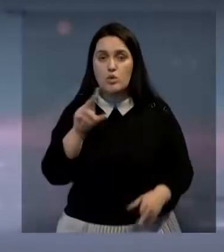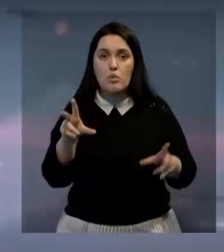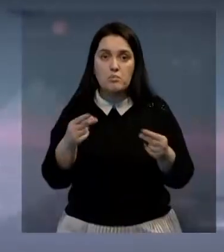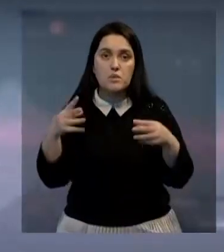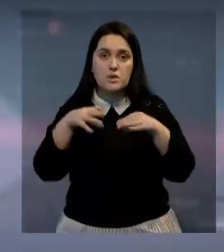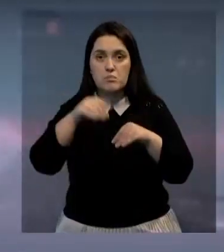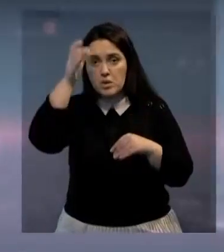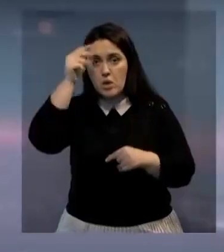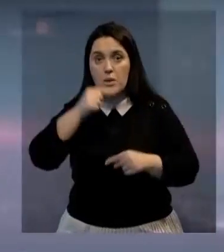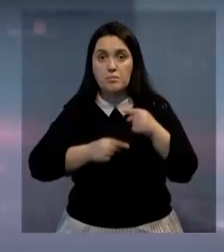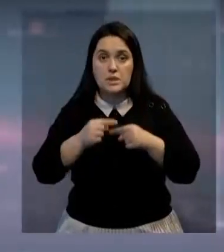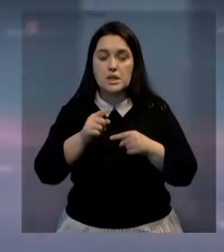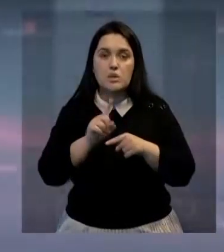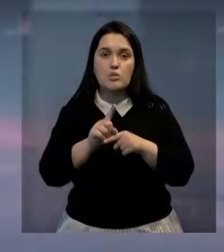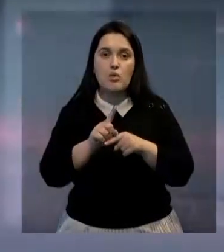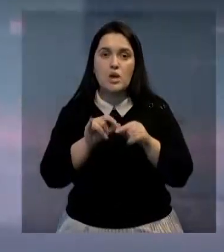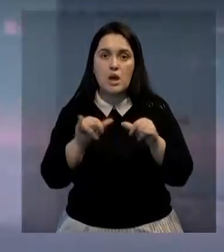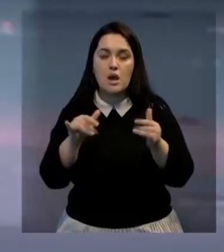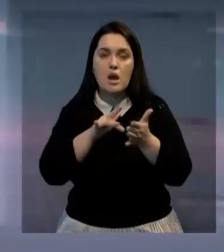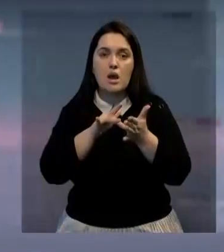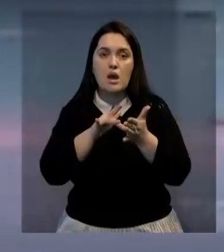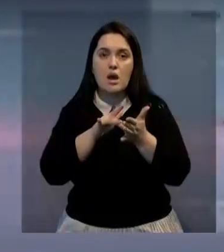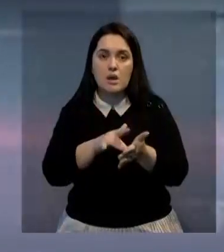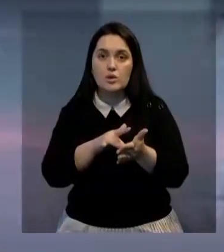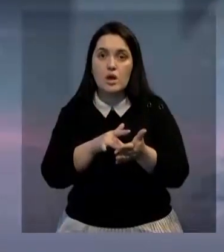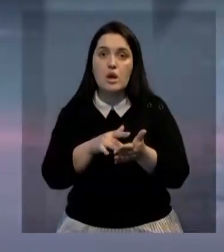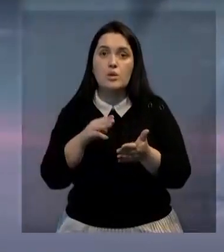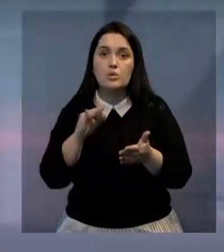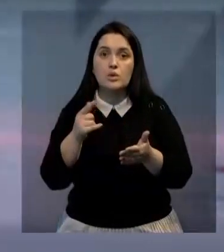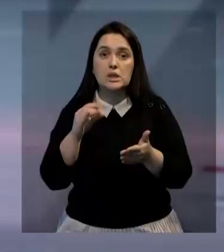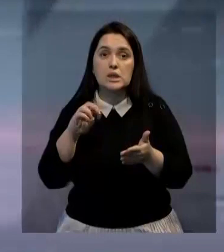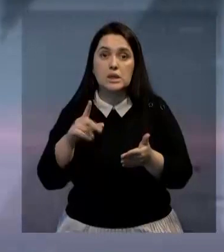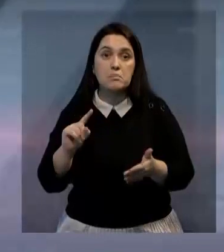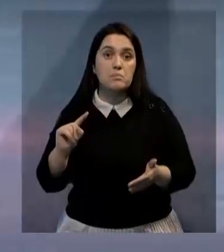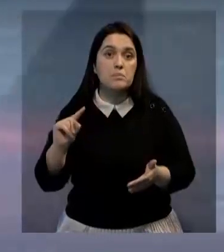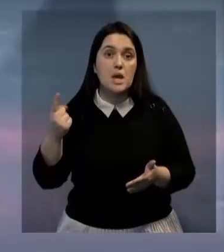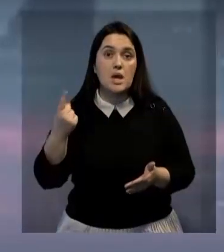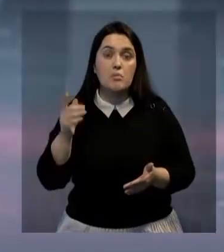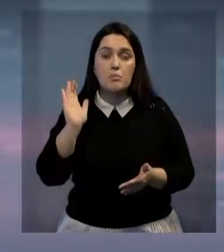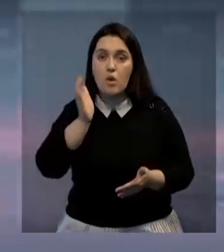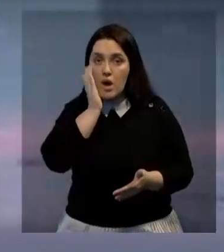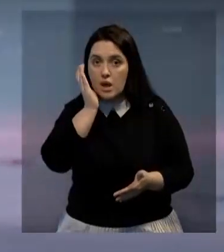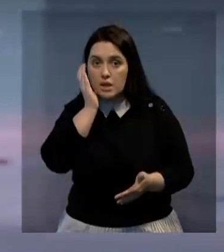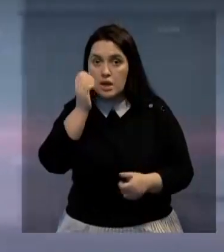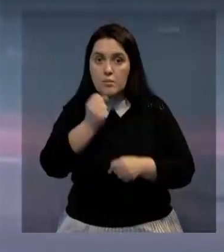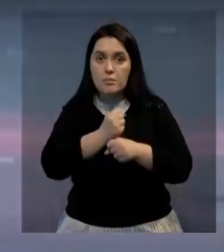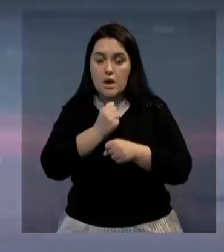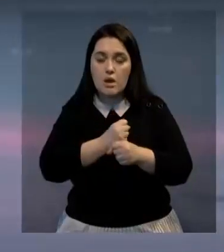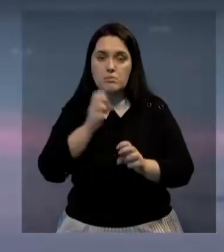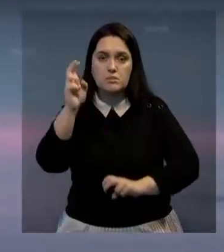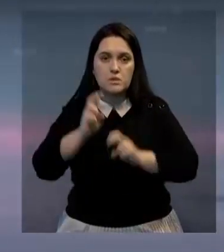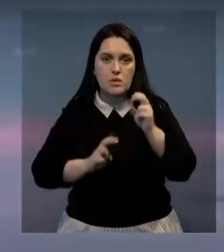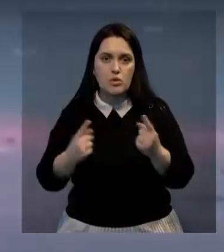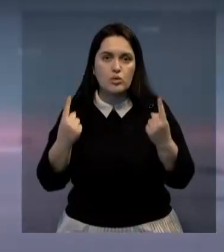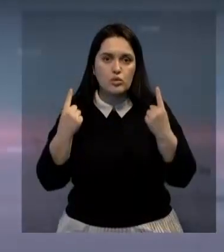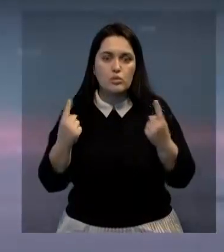успешно совмещать науку и бизнес а также развивать агротуризм но теперь Тургенев станет первым в стране регионом где орехи будут